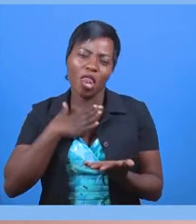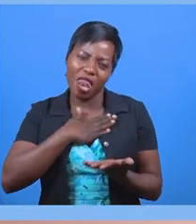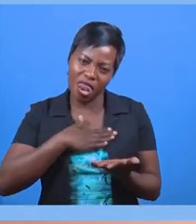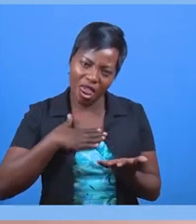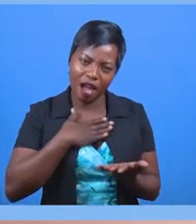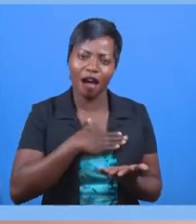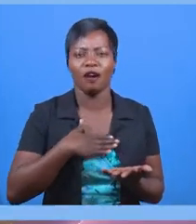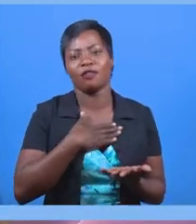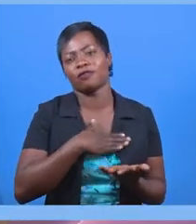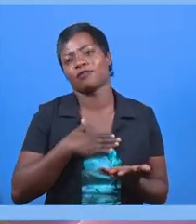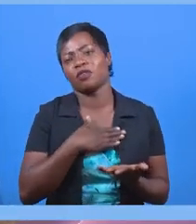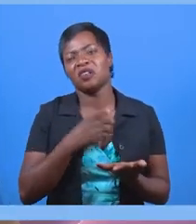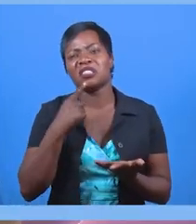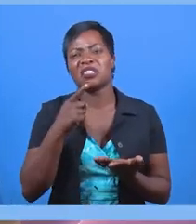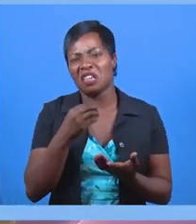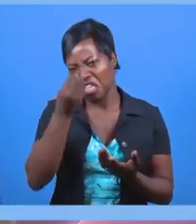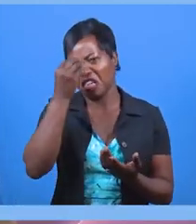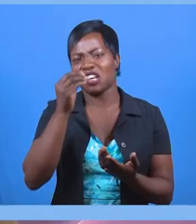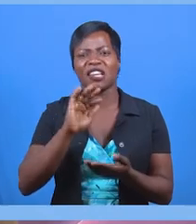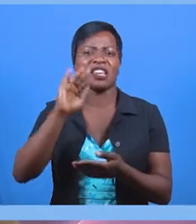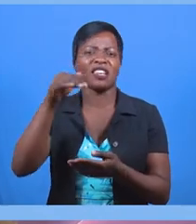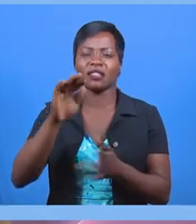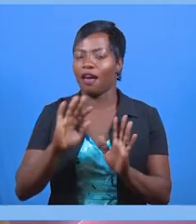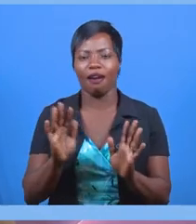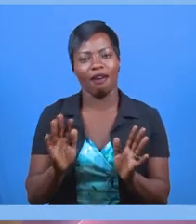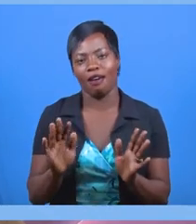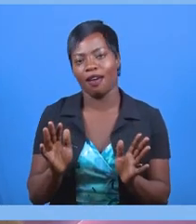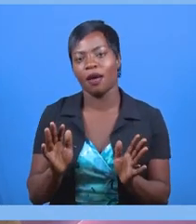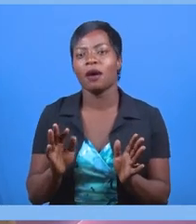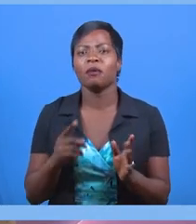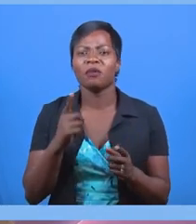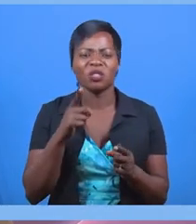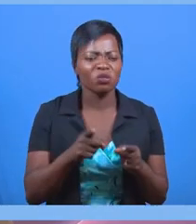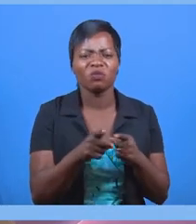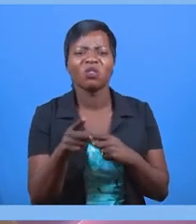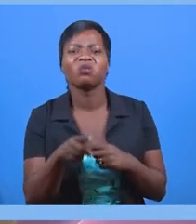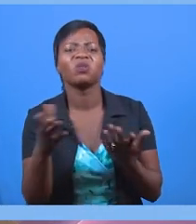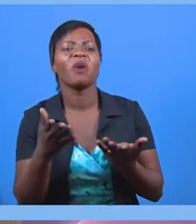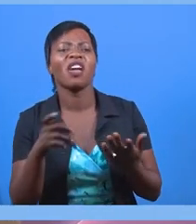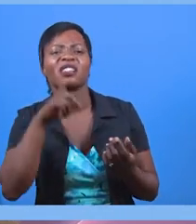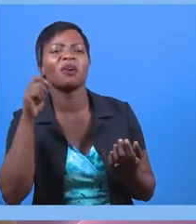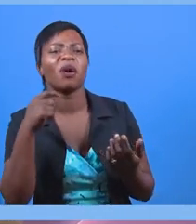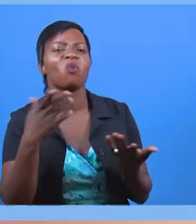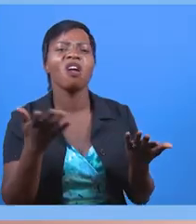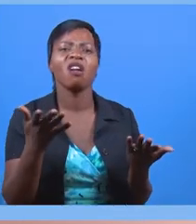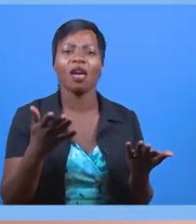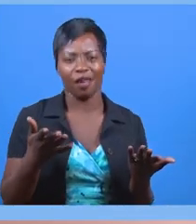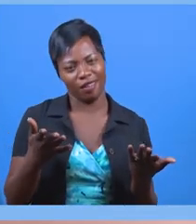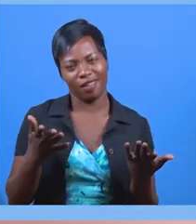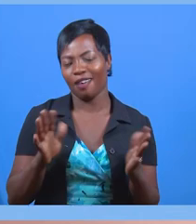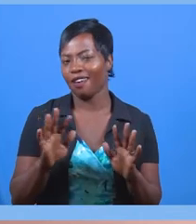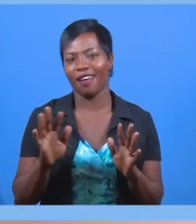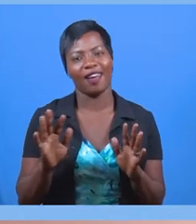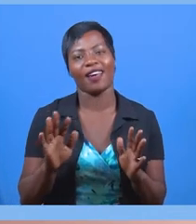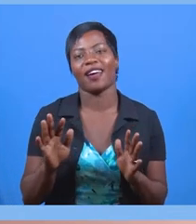shakanaka. Zisina kuso sindi mara mkati kutuninga wa kuso ita. Yatinuti follow up wa kupunza kutisaka chazo famba siye. Ndizozo macho